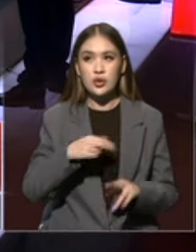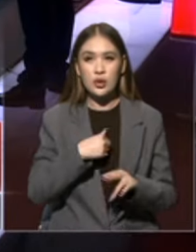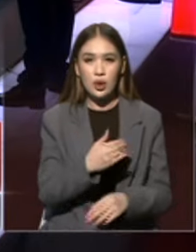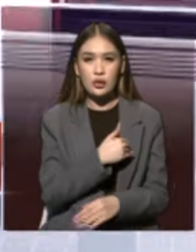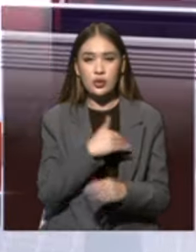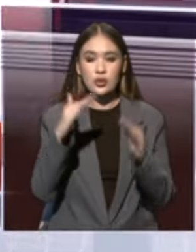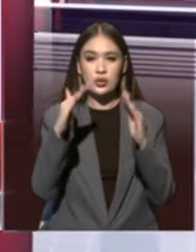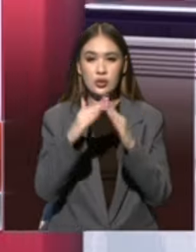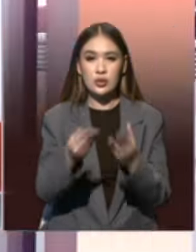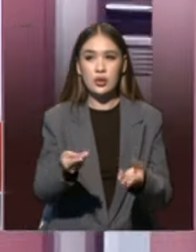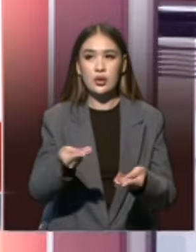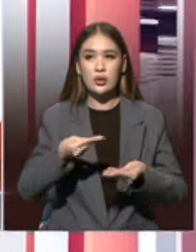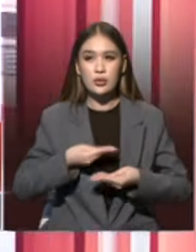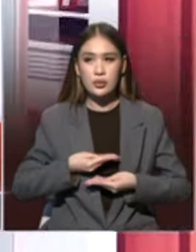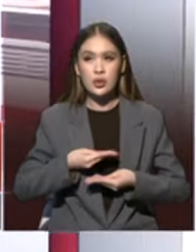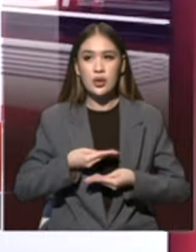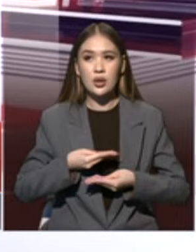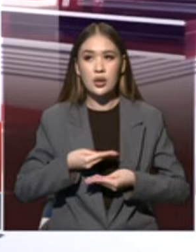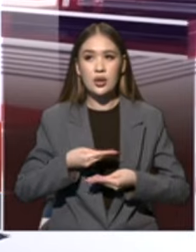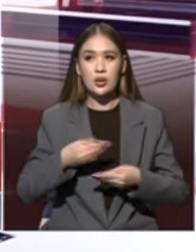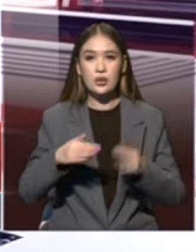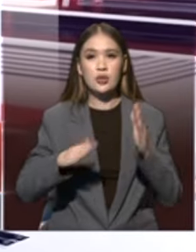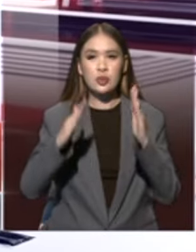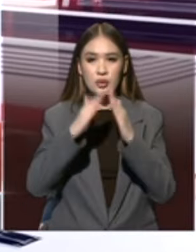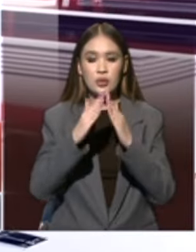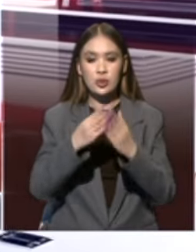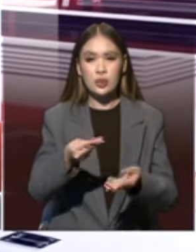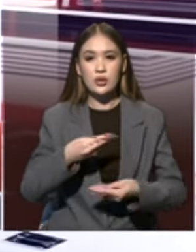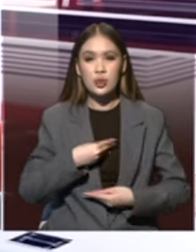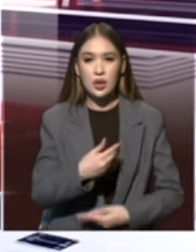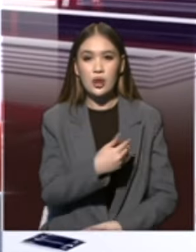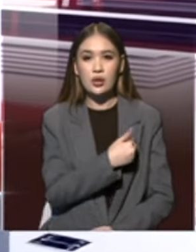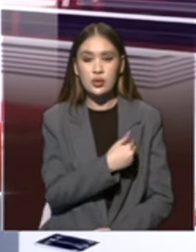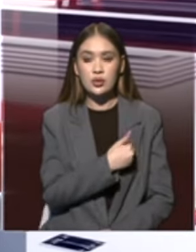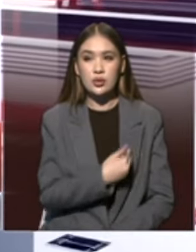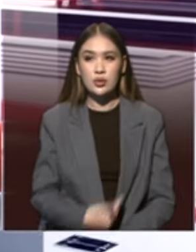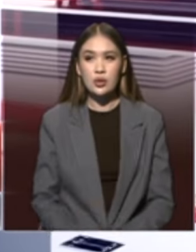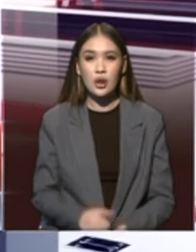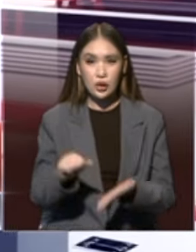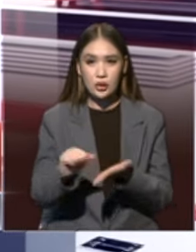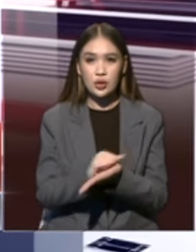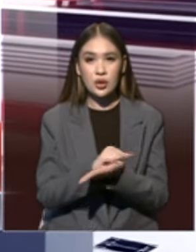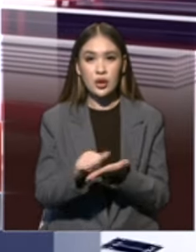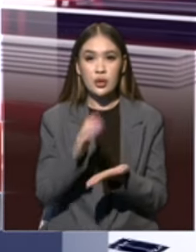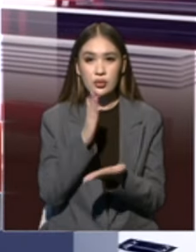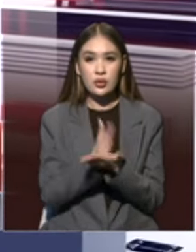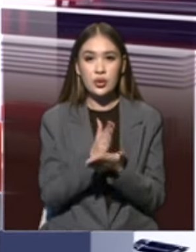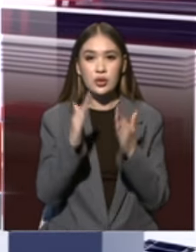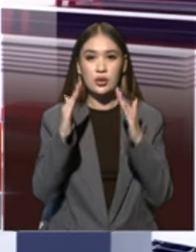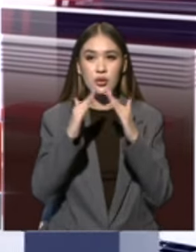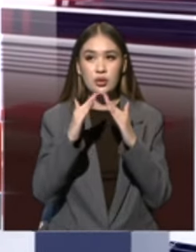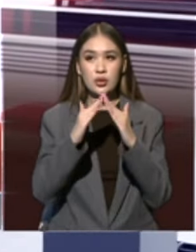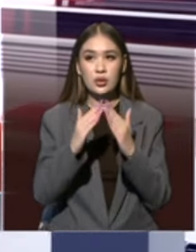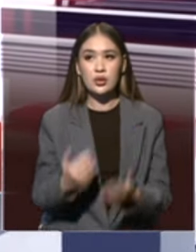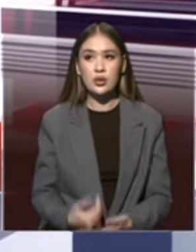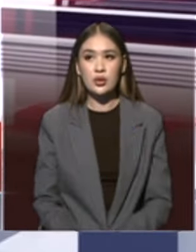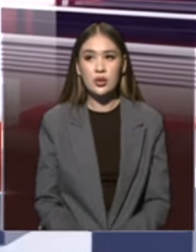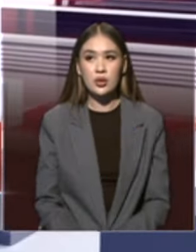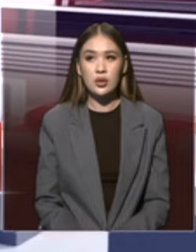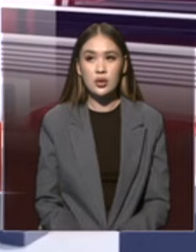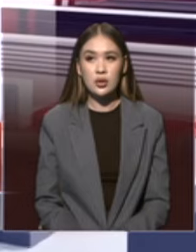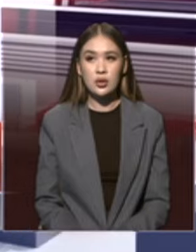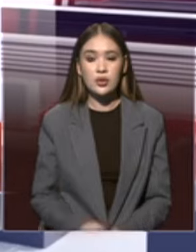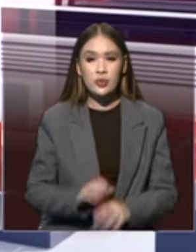сұраймын. Үй сұраймын, маған үй берсе болғаны. Құжаттарыңыз бар ма? Үйдің құжаты, саяжайдың.